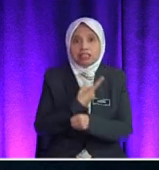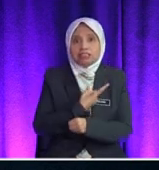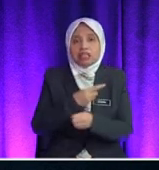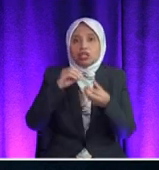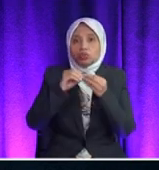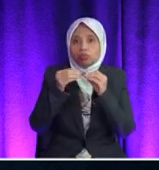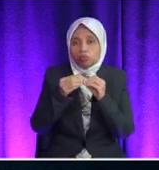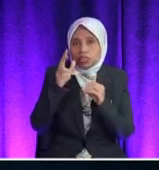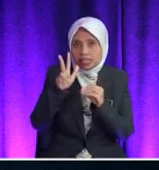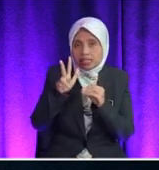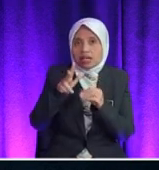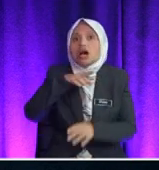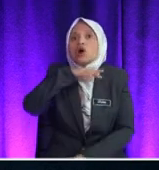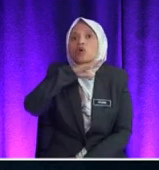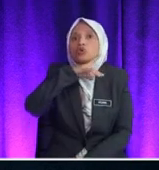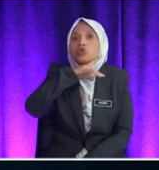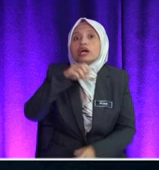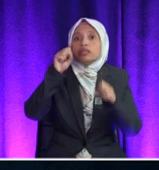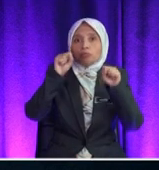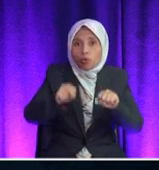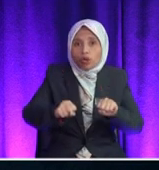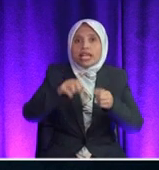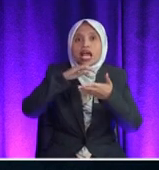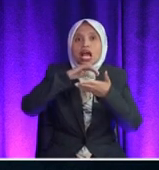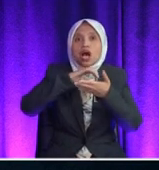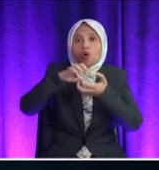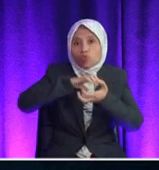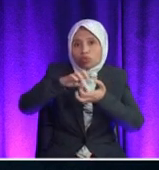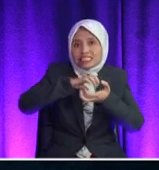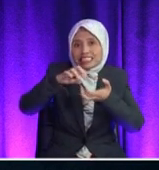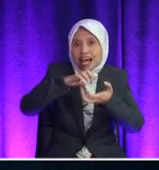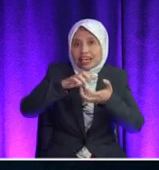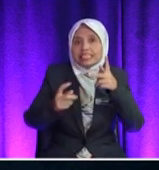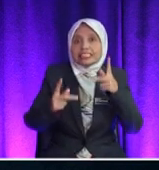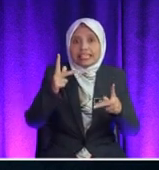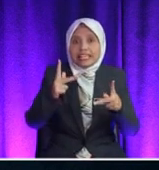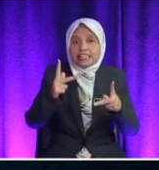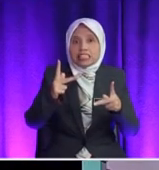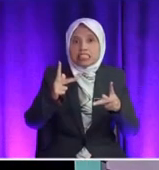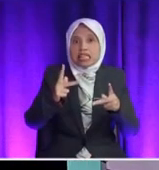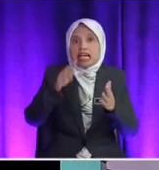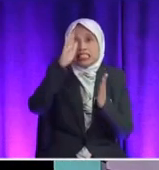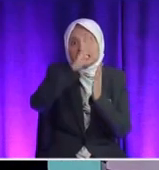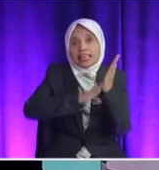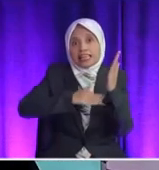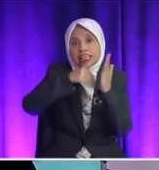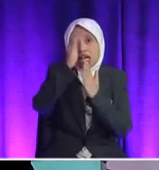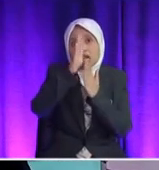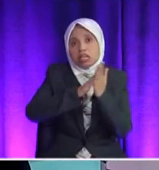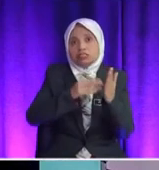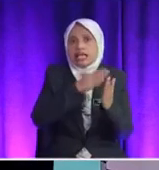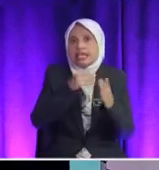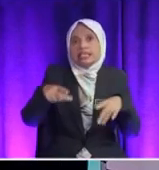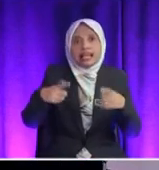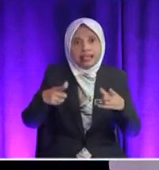kotoran juga boleh merosakkan badan kendaraan telah mencela dan komponen kendaraan yang